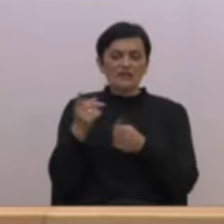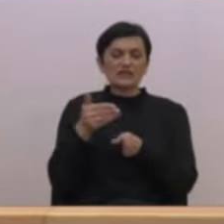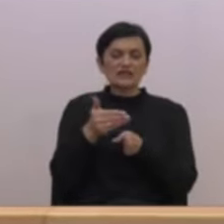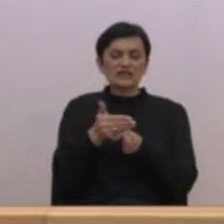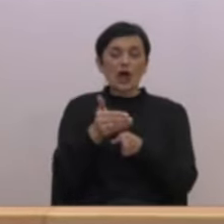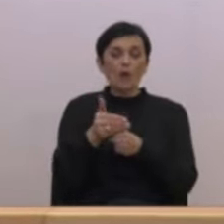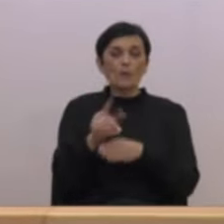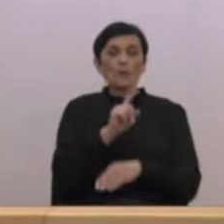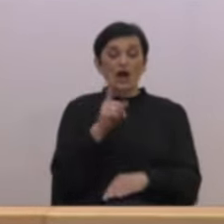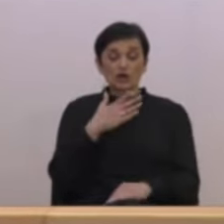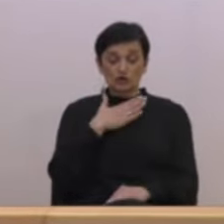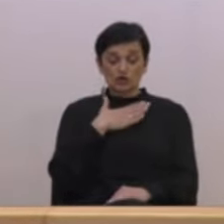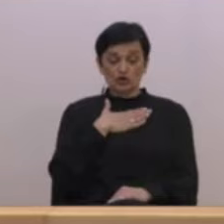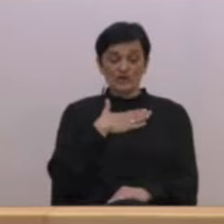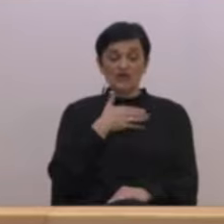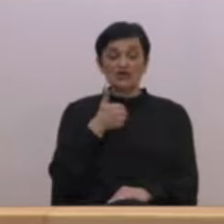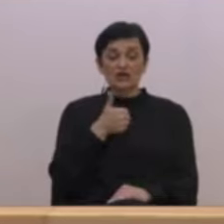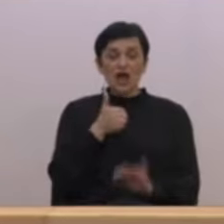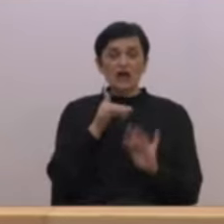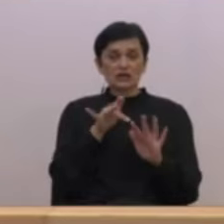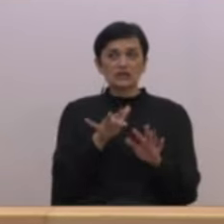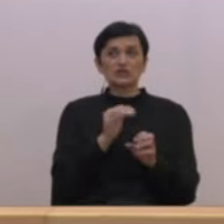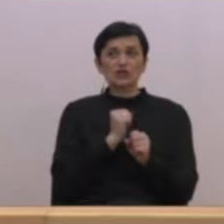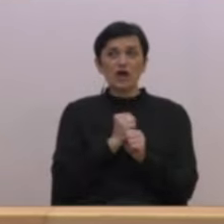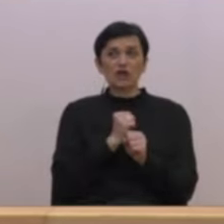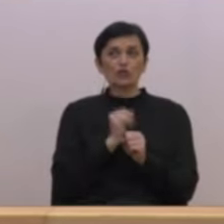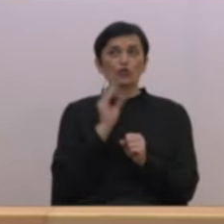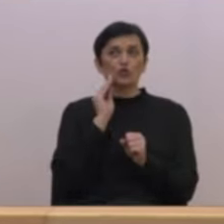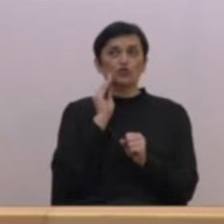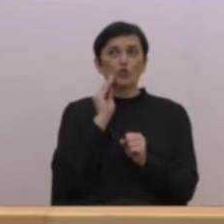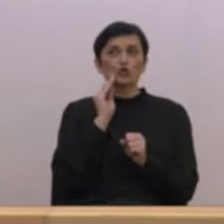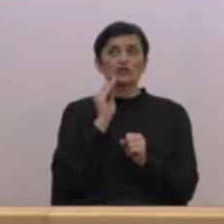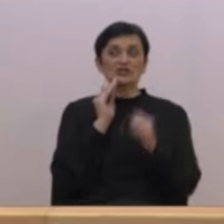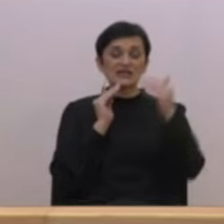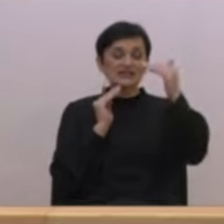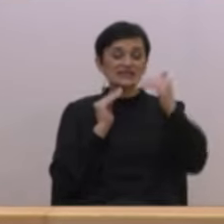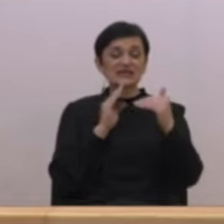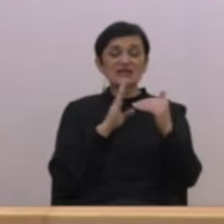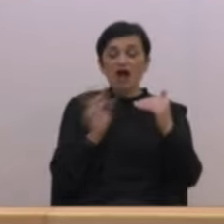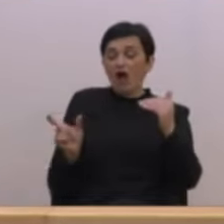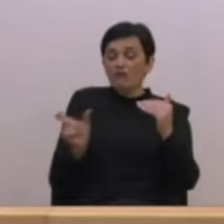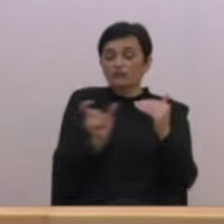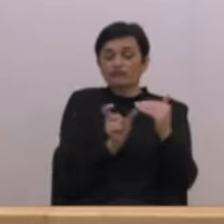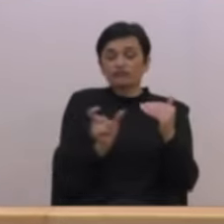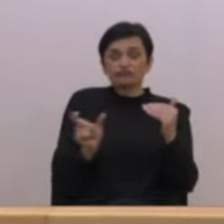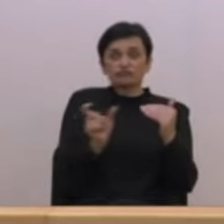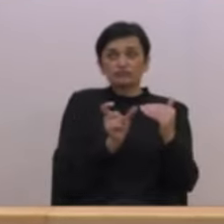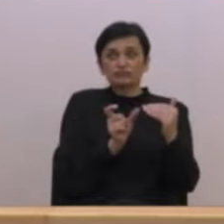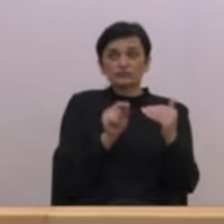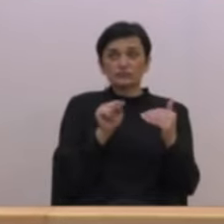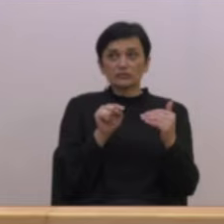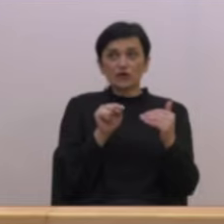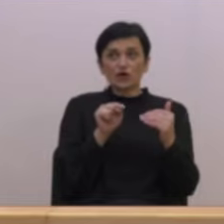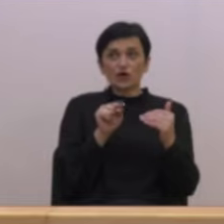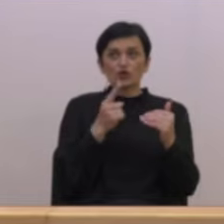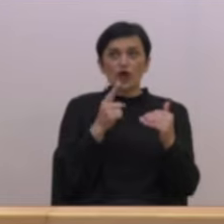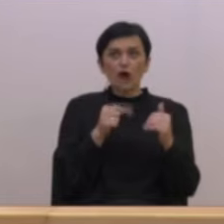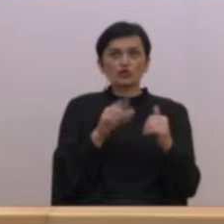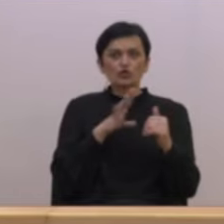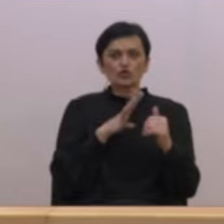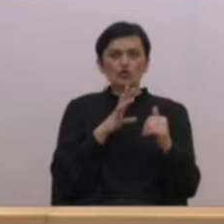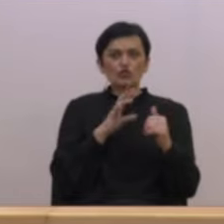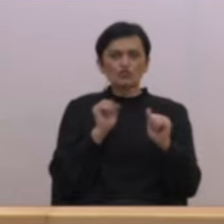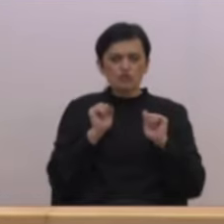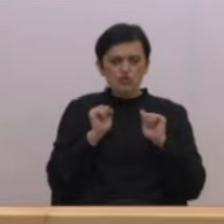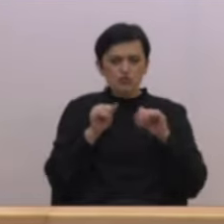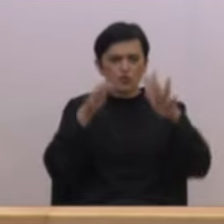მაგრამ ჩვენ კარგი საქმე გავაკეთეთ ეს როდესაც კოტირება შემოვიტანეთ. იმიტომ რომ ეს ატყდა, ეს ბუმი